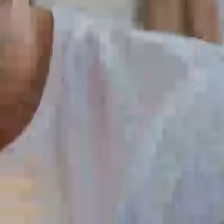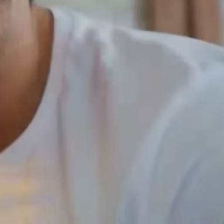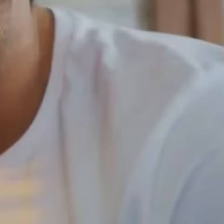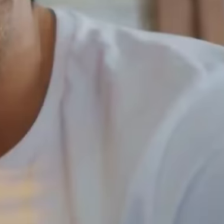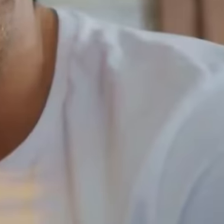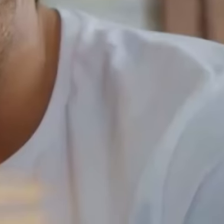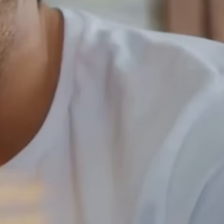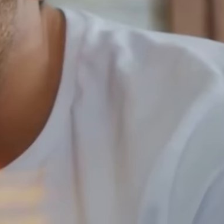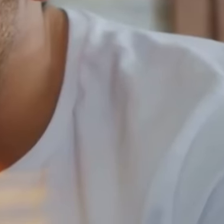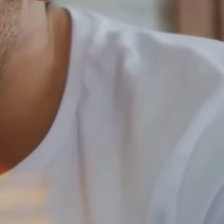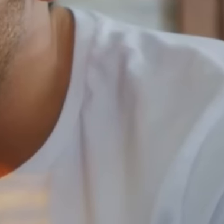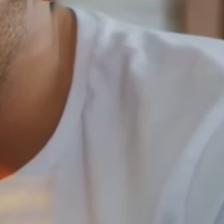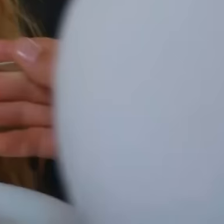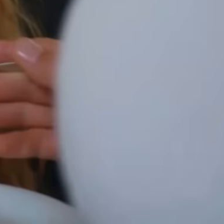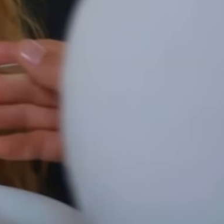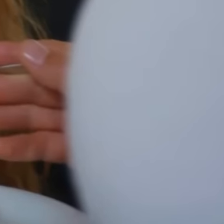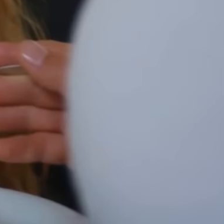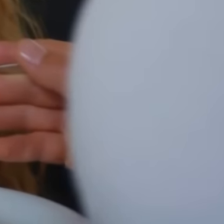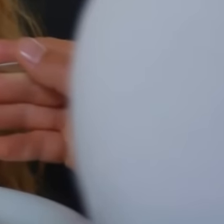yaklaştırdı.